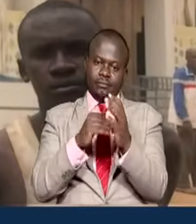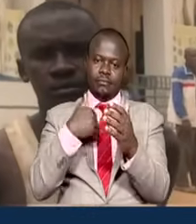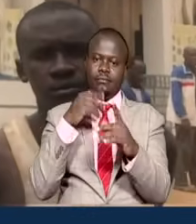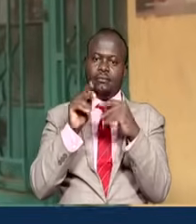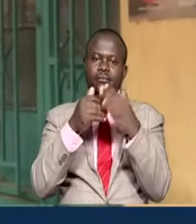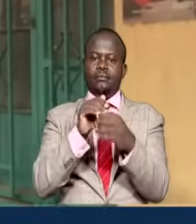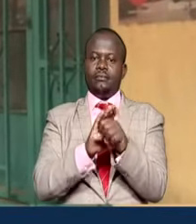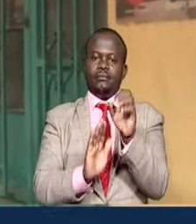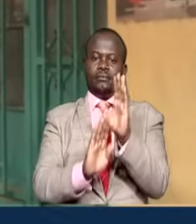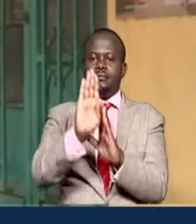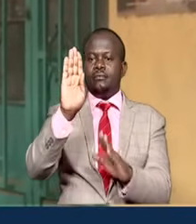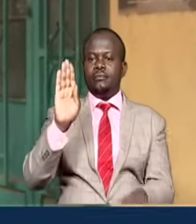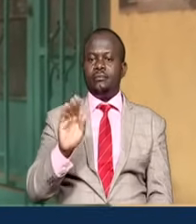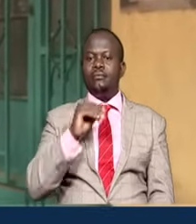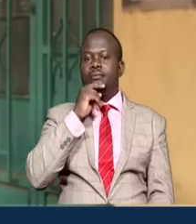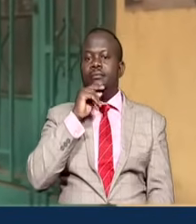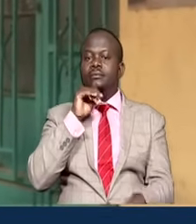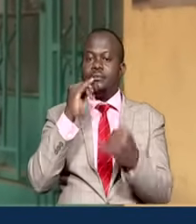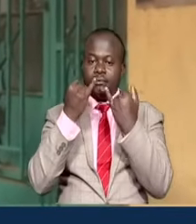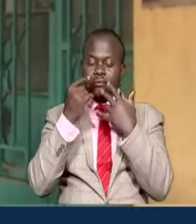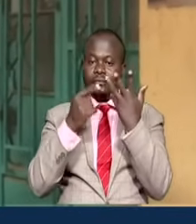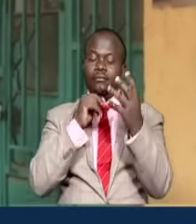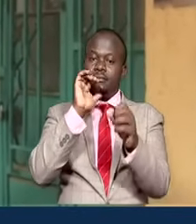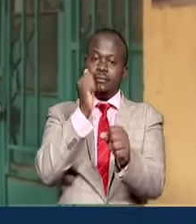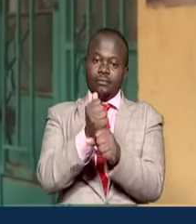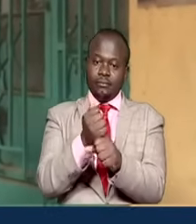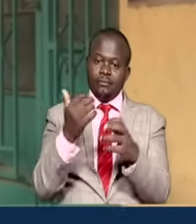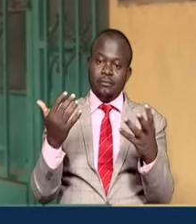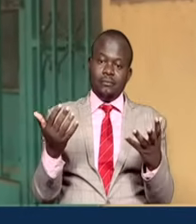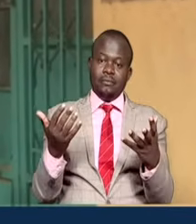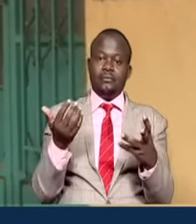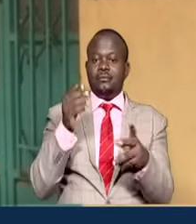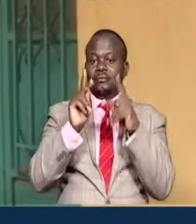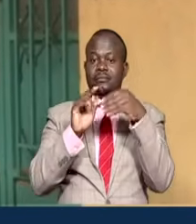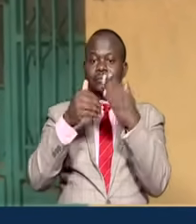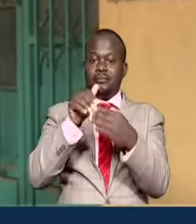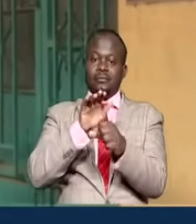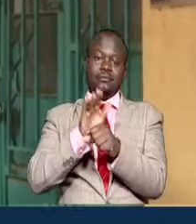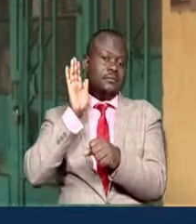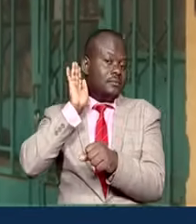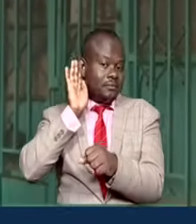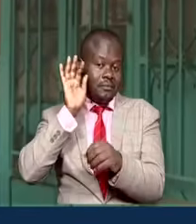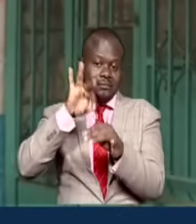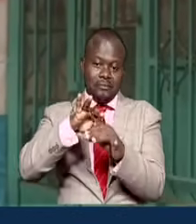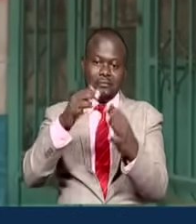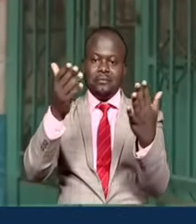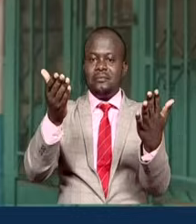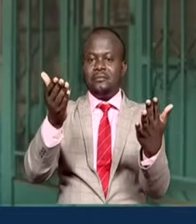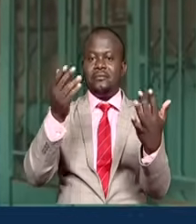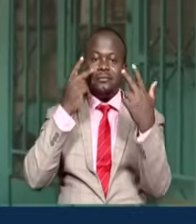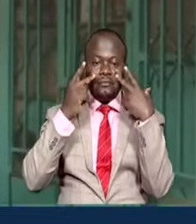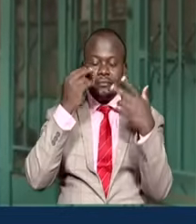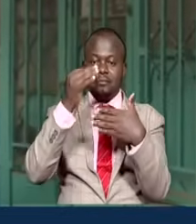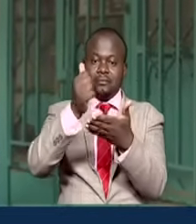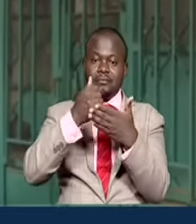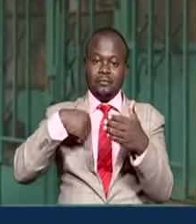biteza imbere. Uyu mugabo ntabwo yatubwira ibintu atazakora, ahubwo n'abaturage benshi bamwumva bazamutore, turebe ko